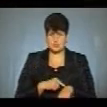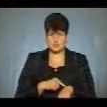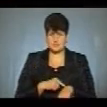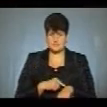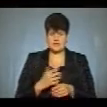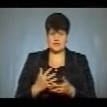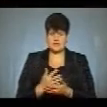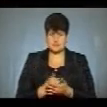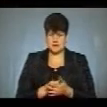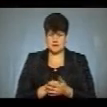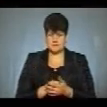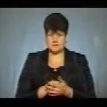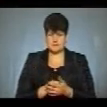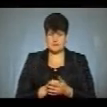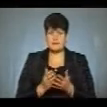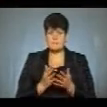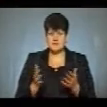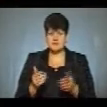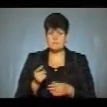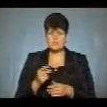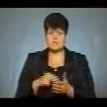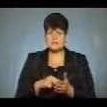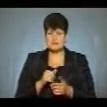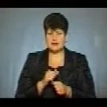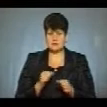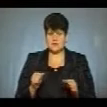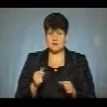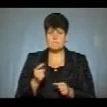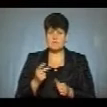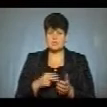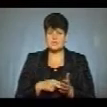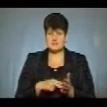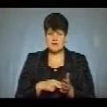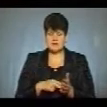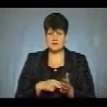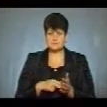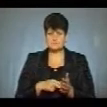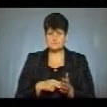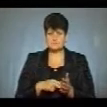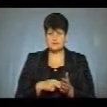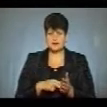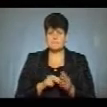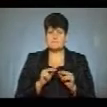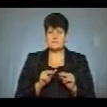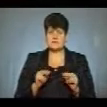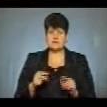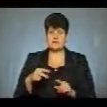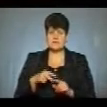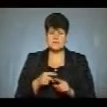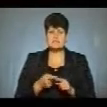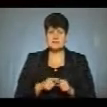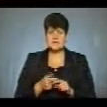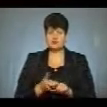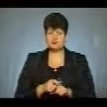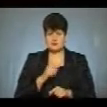вони назбирають. Більше 1,5 ставки неможливо. Але 1,5 ставки педагогічного навантаження – це дуже